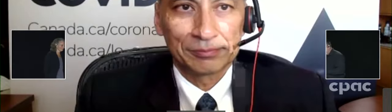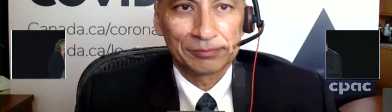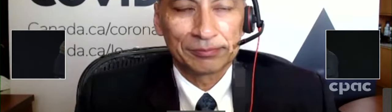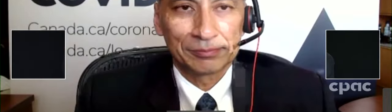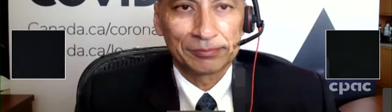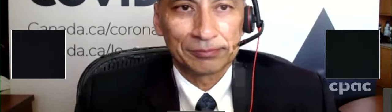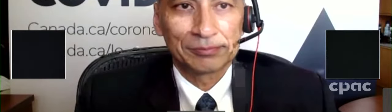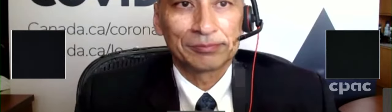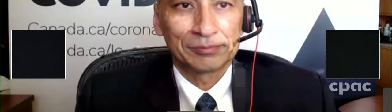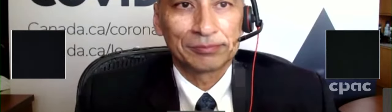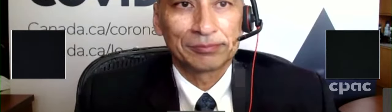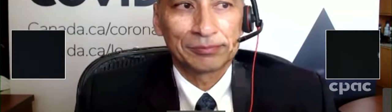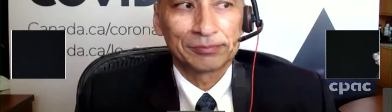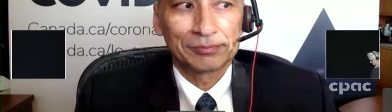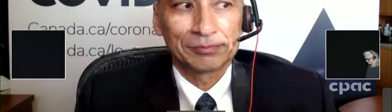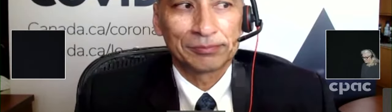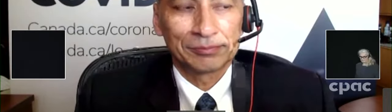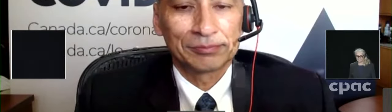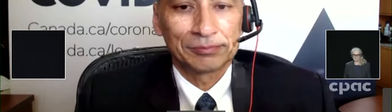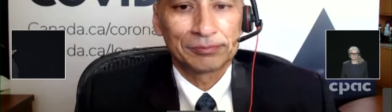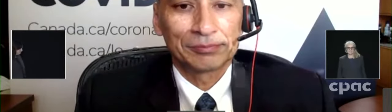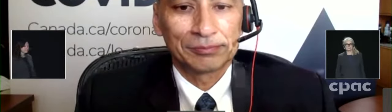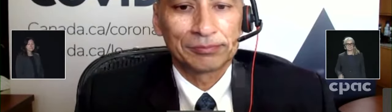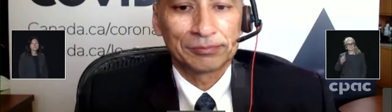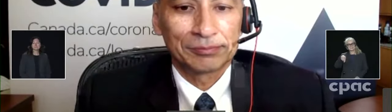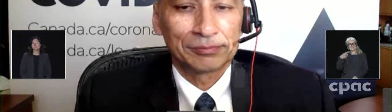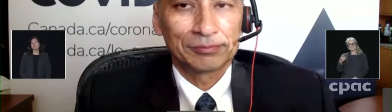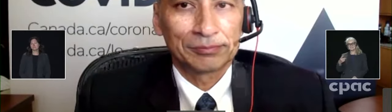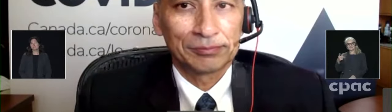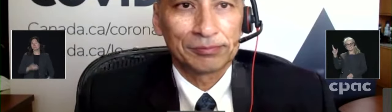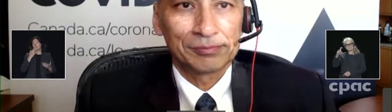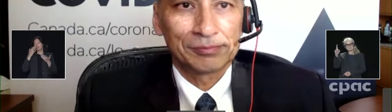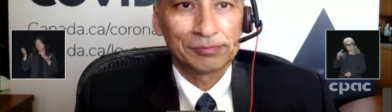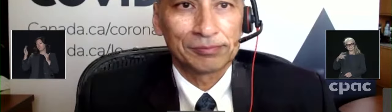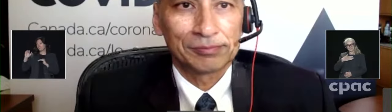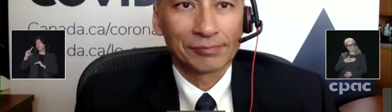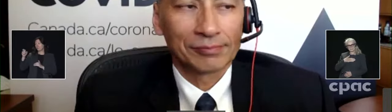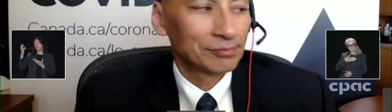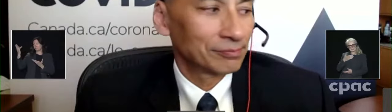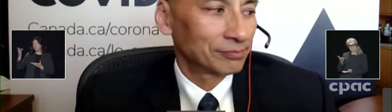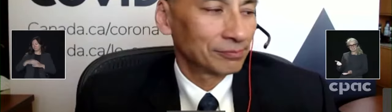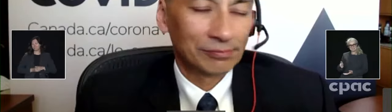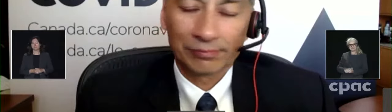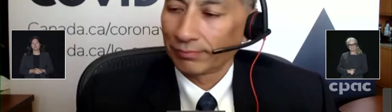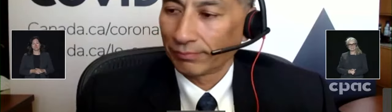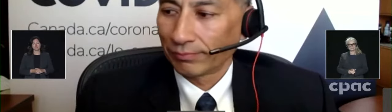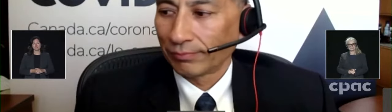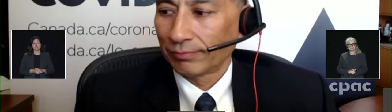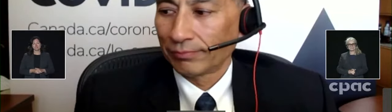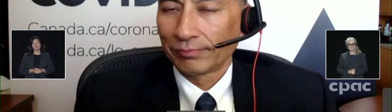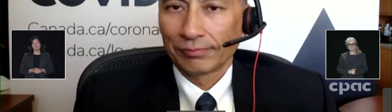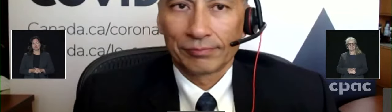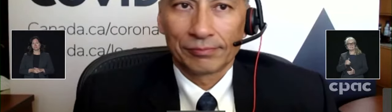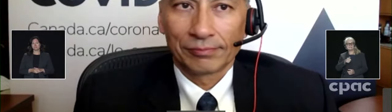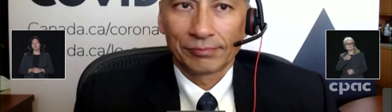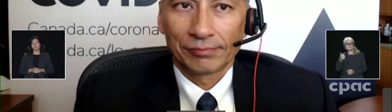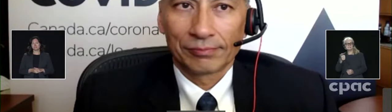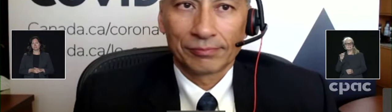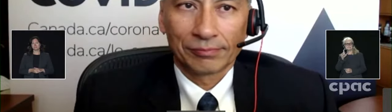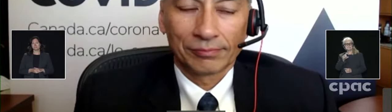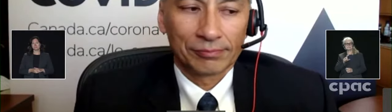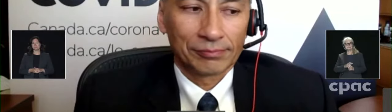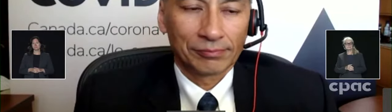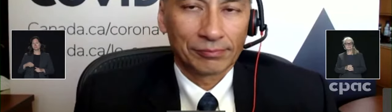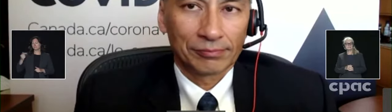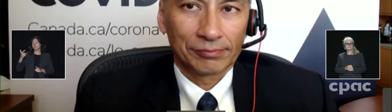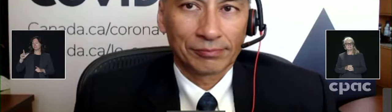Merci beaucoup. Operator, prochaine question, s'il vous plaît. Next question, please. The next question is from Marika Walsh